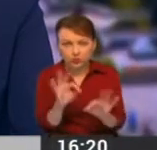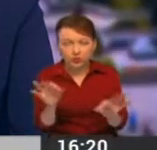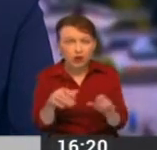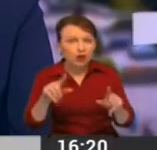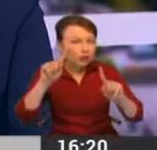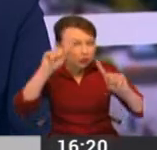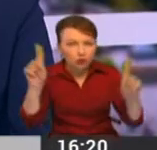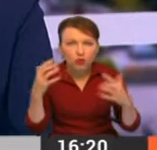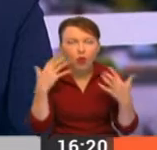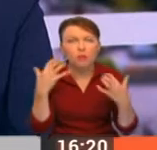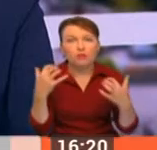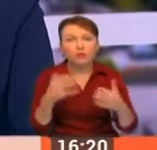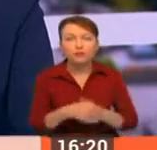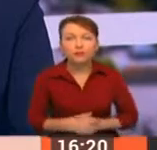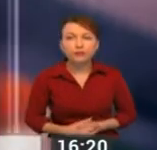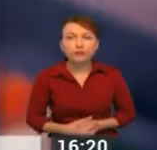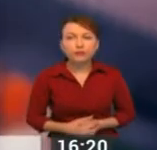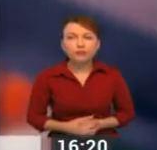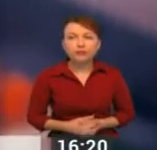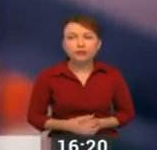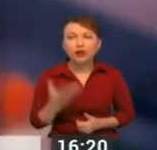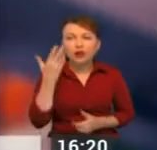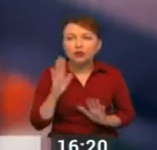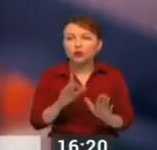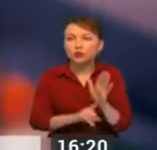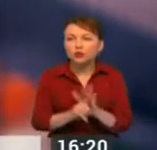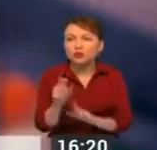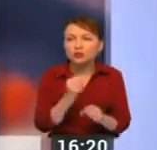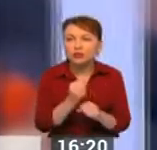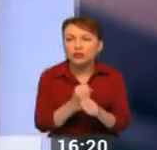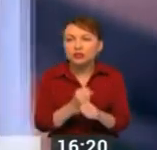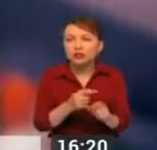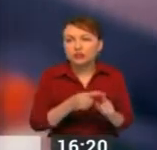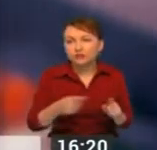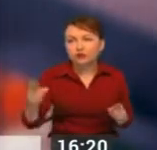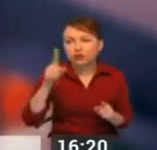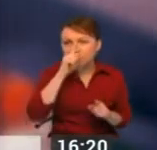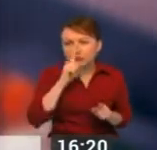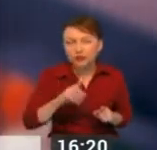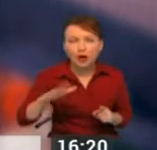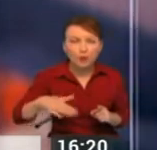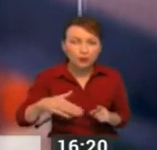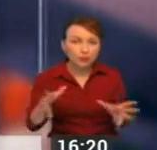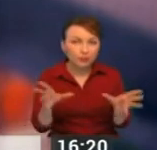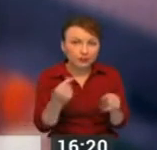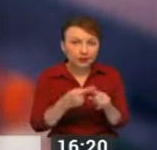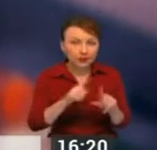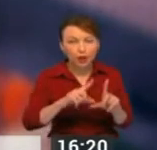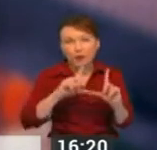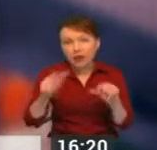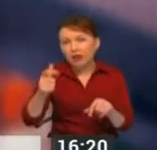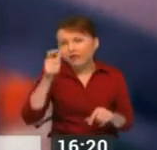шли громы. Вот когда она только начиналась, мы ее делали где-то в течение месяца, и потом мы с ней поехали в